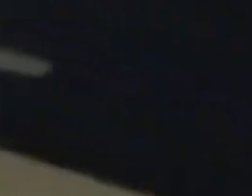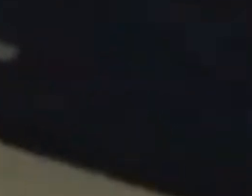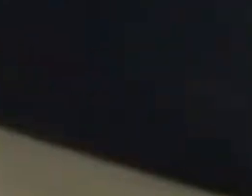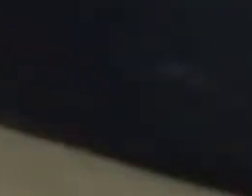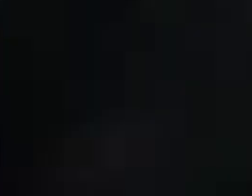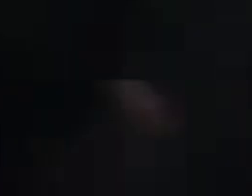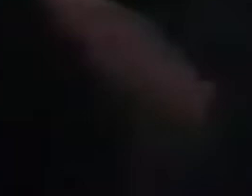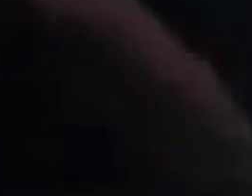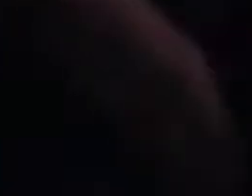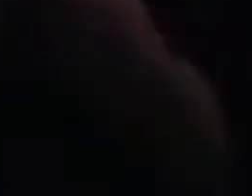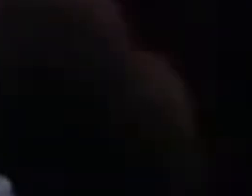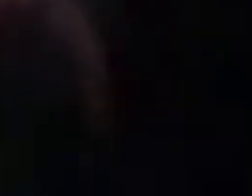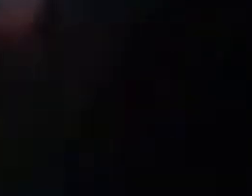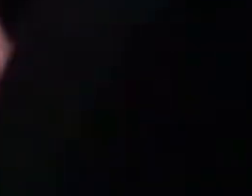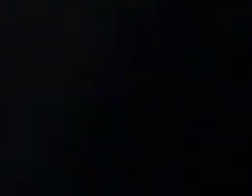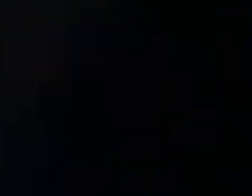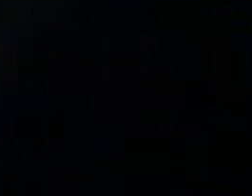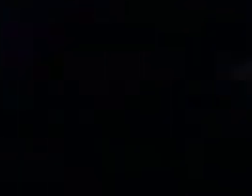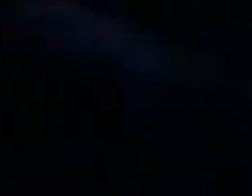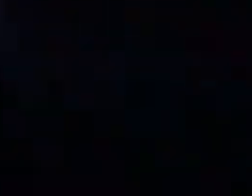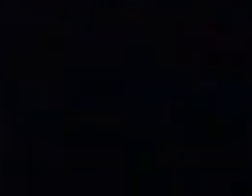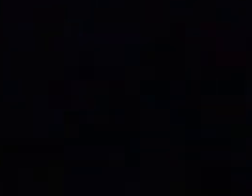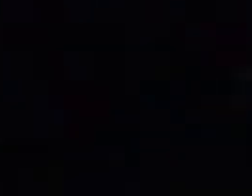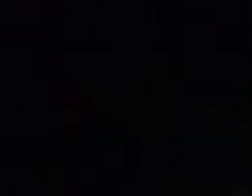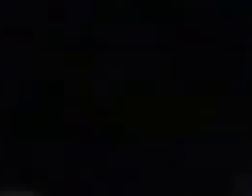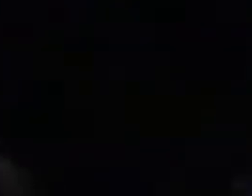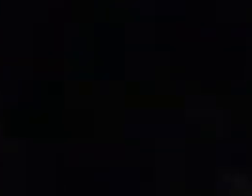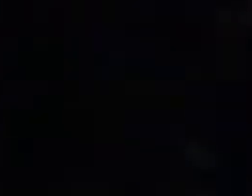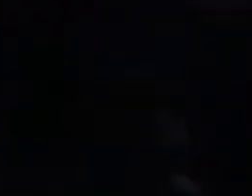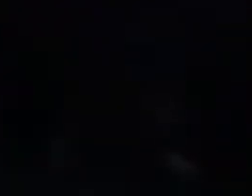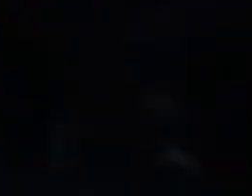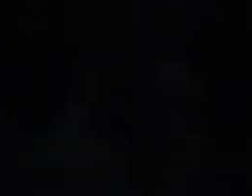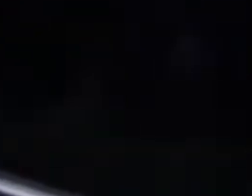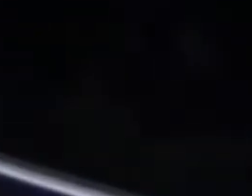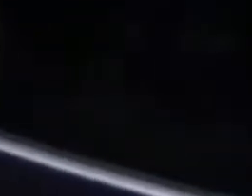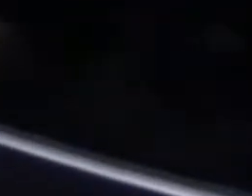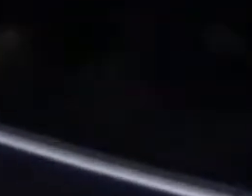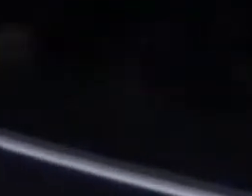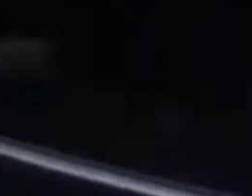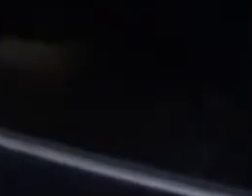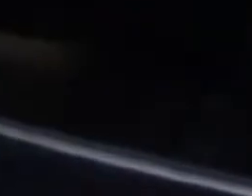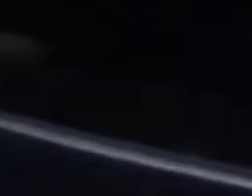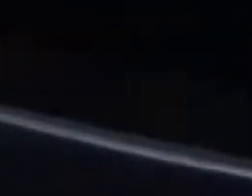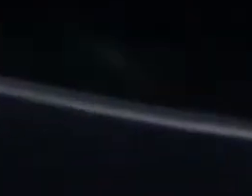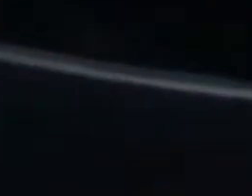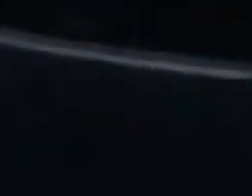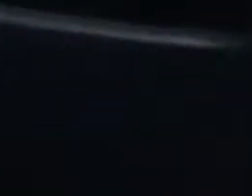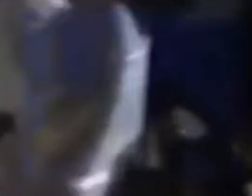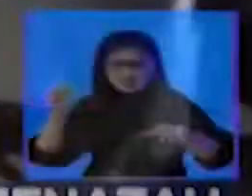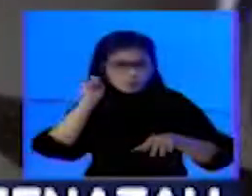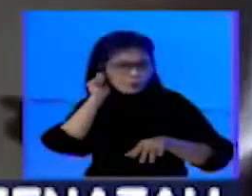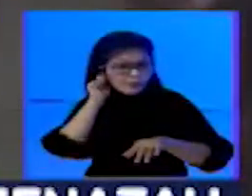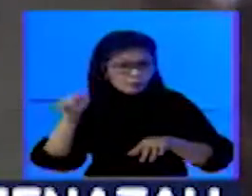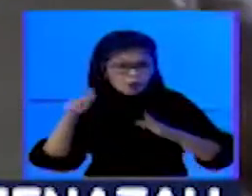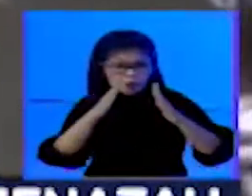di kawasan Pasar Senggol, Kecamatan Mariso, Makassar, Rabu malam. Satu dari 9 yang diamankan merupakan wanita yang tidak lain adalah tetangga